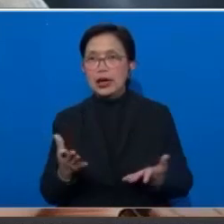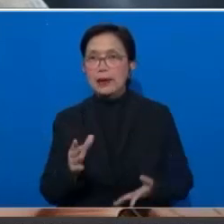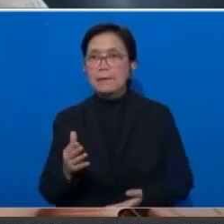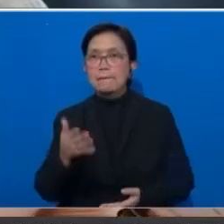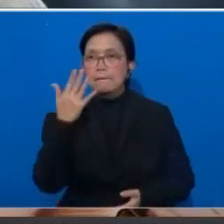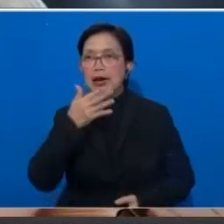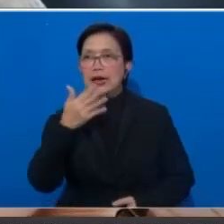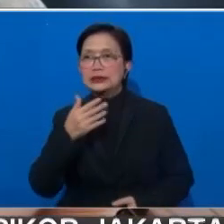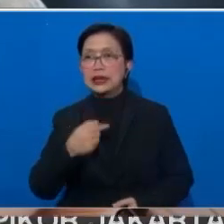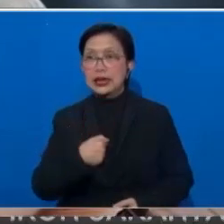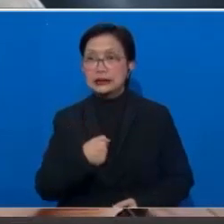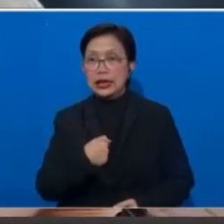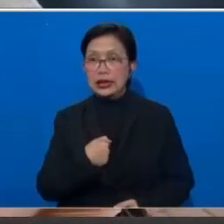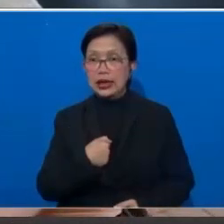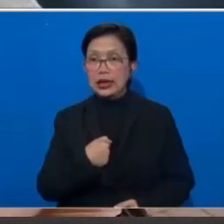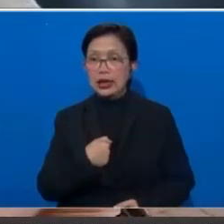tidak kami ucapkan